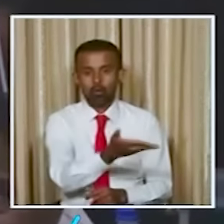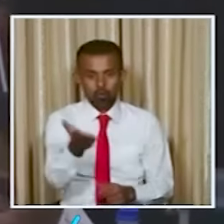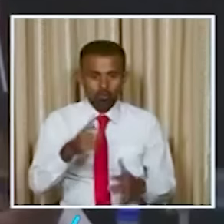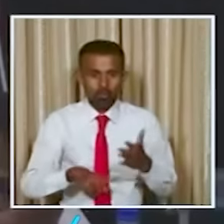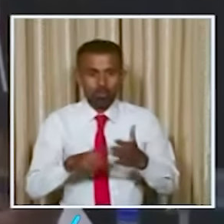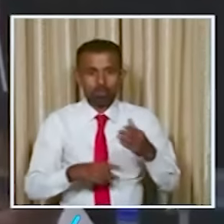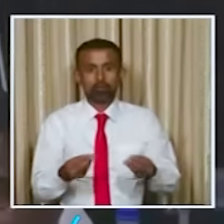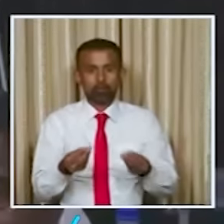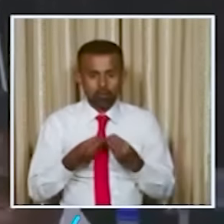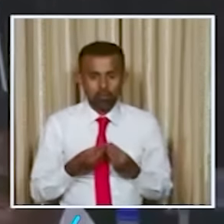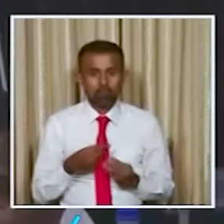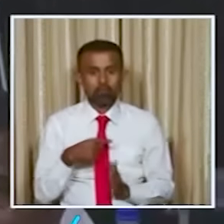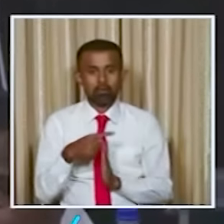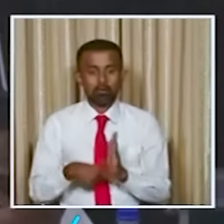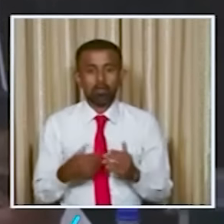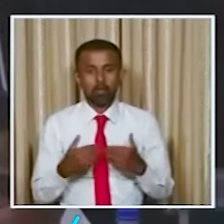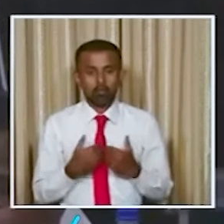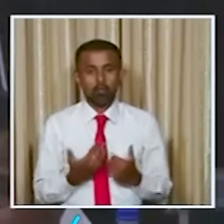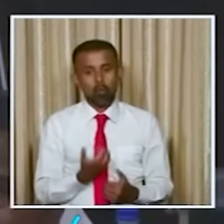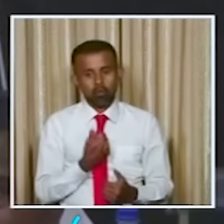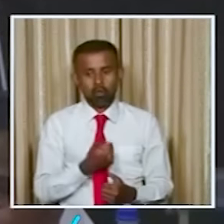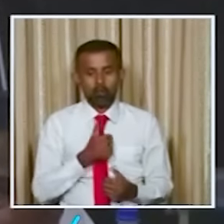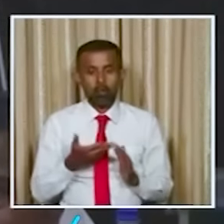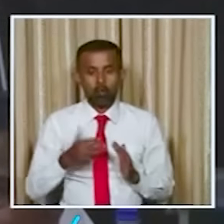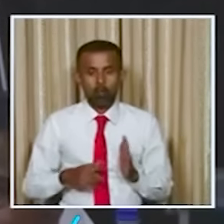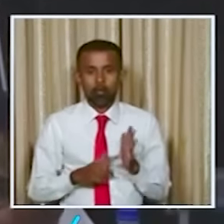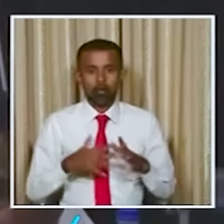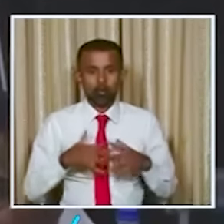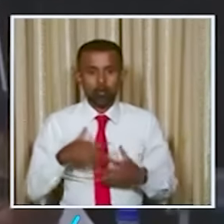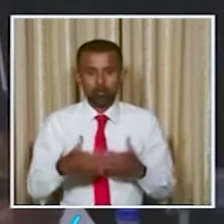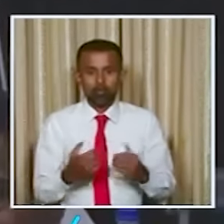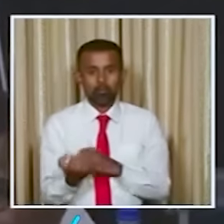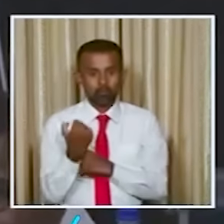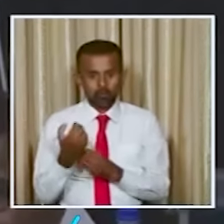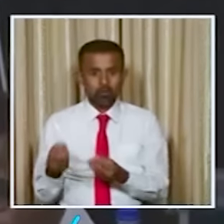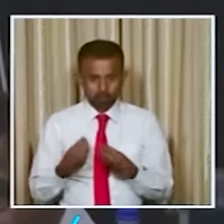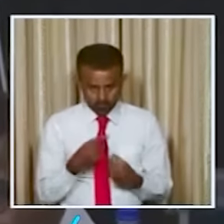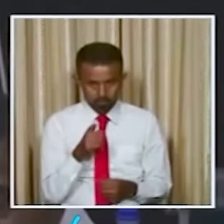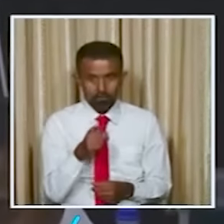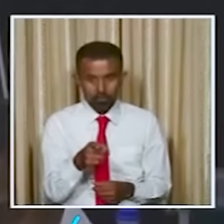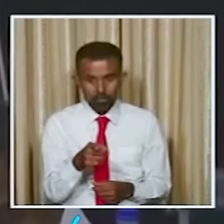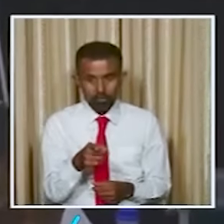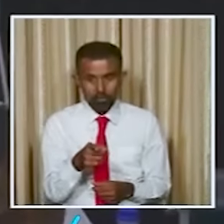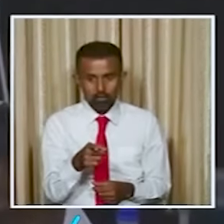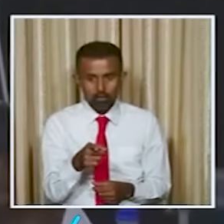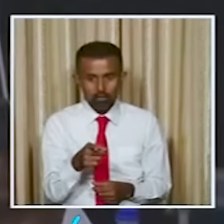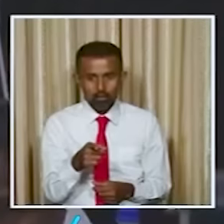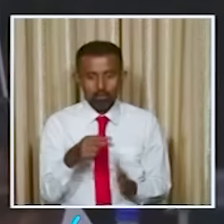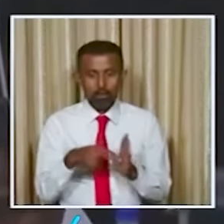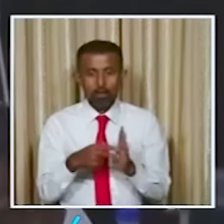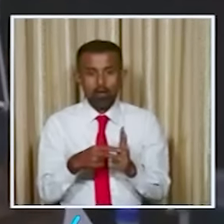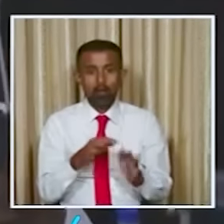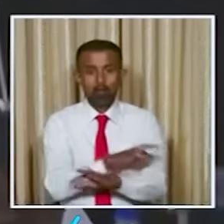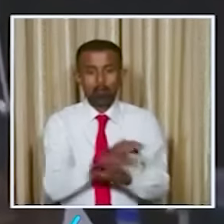දෙන්න, මේ රටේ අපිට ඕන විදියට ගමේ නීතිය ක්‍රියාත්මක කරන්න අවශ්‍ය බලය අපිට දෙන්න කියලාද? මොකද්ද ආර්ථිකයේ